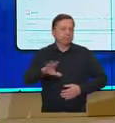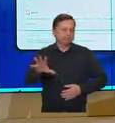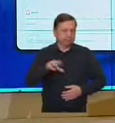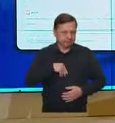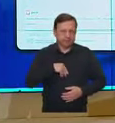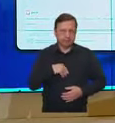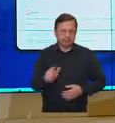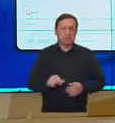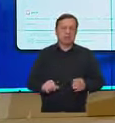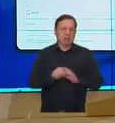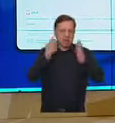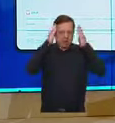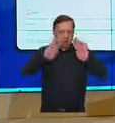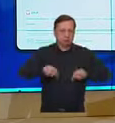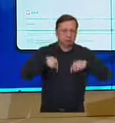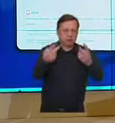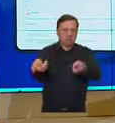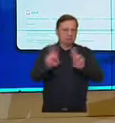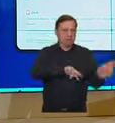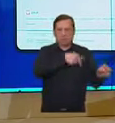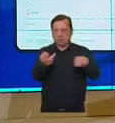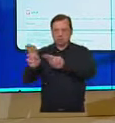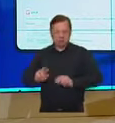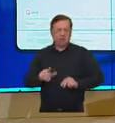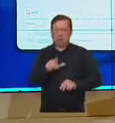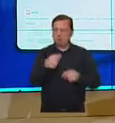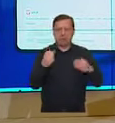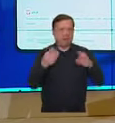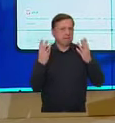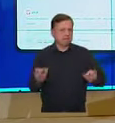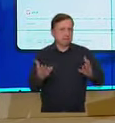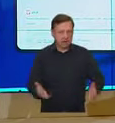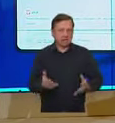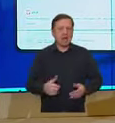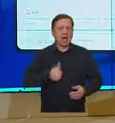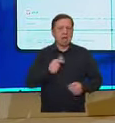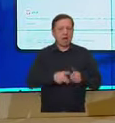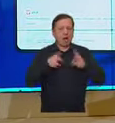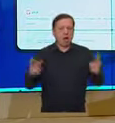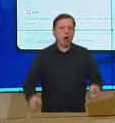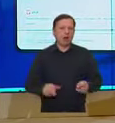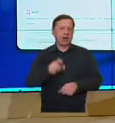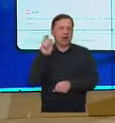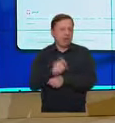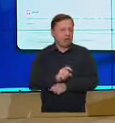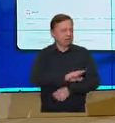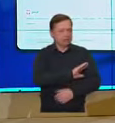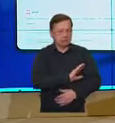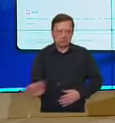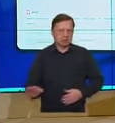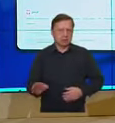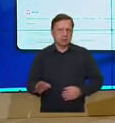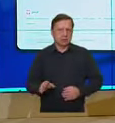metod przekazywania wiedzy. To bardzo ważne, żeby tego czasu nie zmarnować. To nie jest